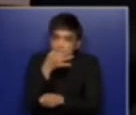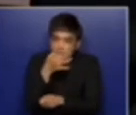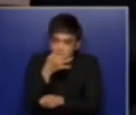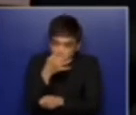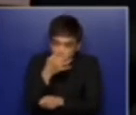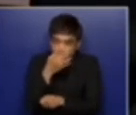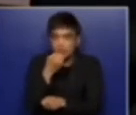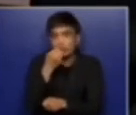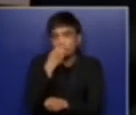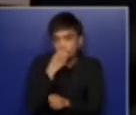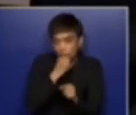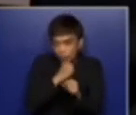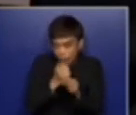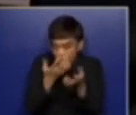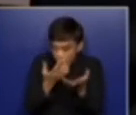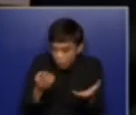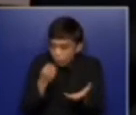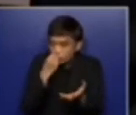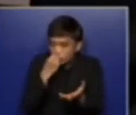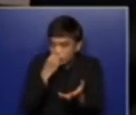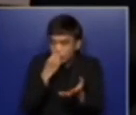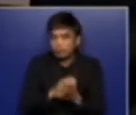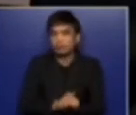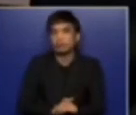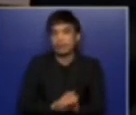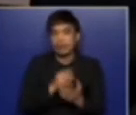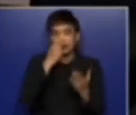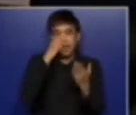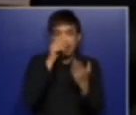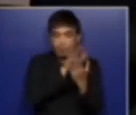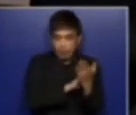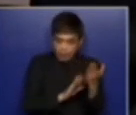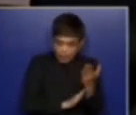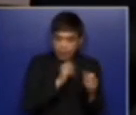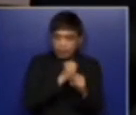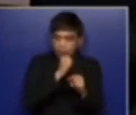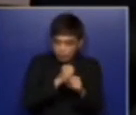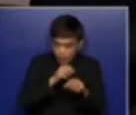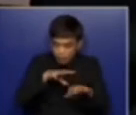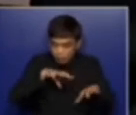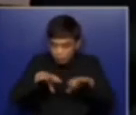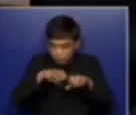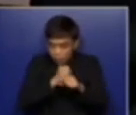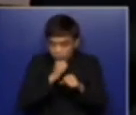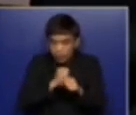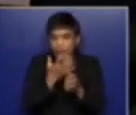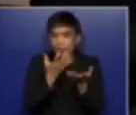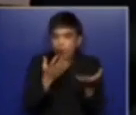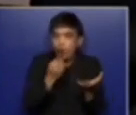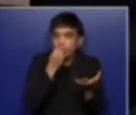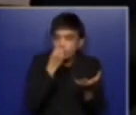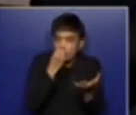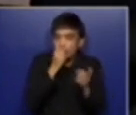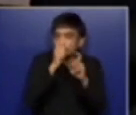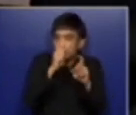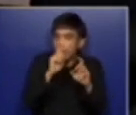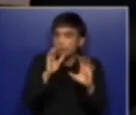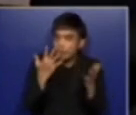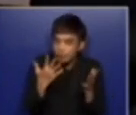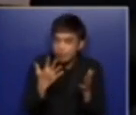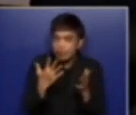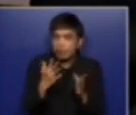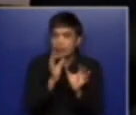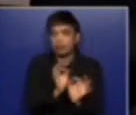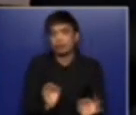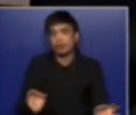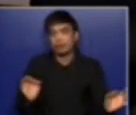ราต้องการเป็นครัวของโลกอาหารปลอดภัยสิ่งเหล่านี้ต้องการบริหารจัดการด้วยน้